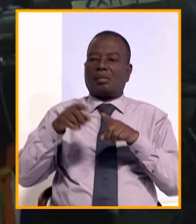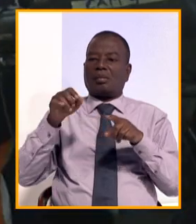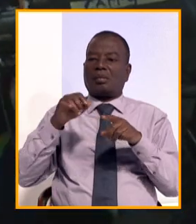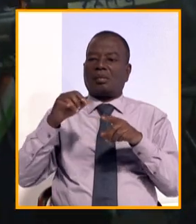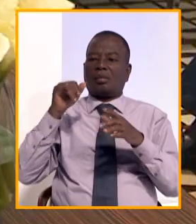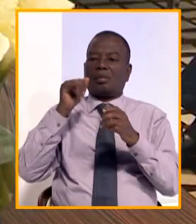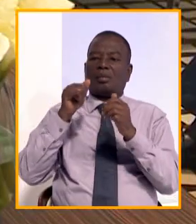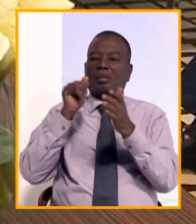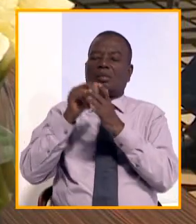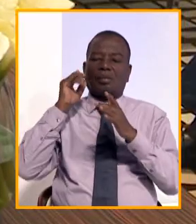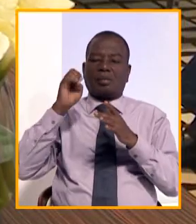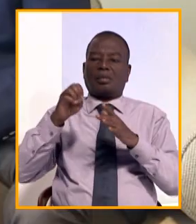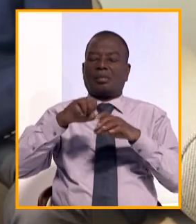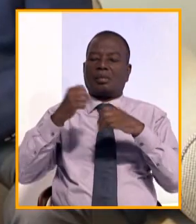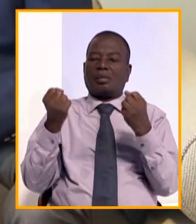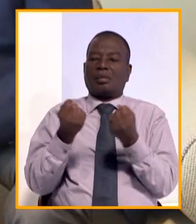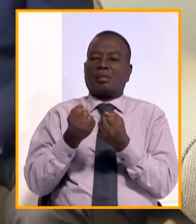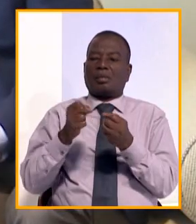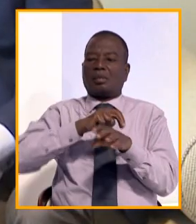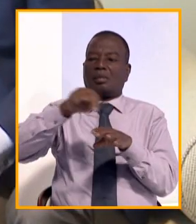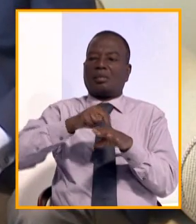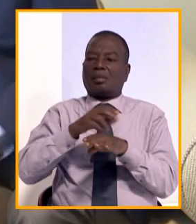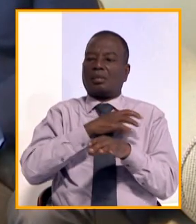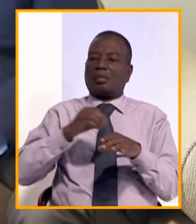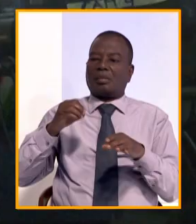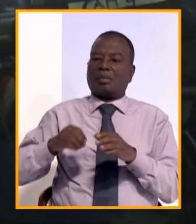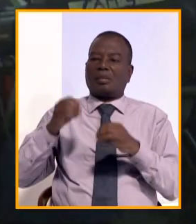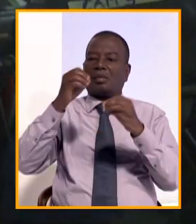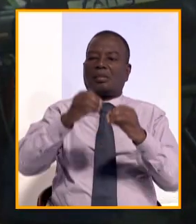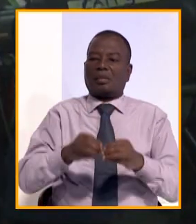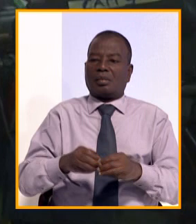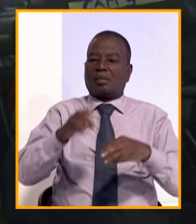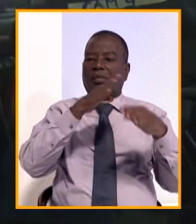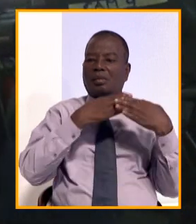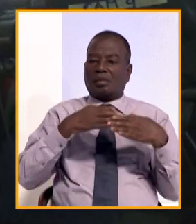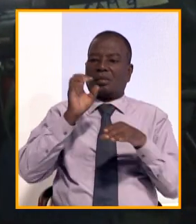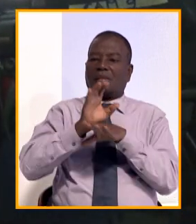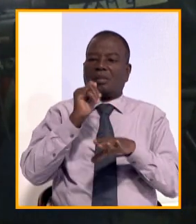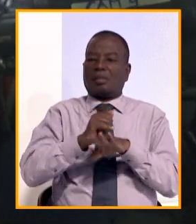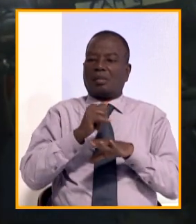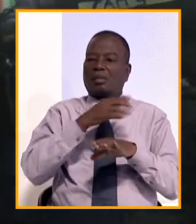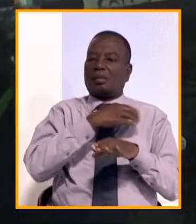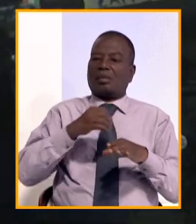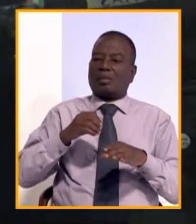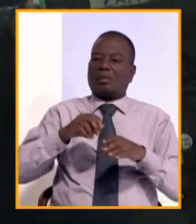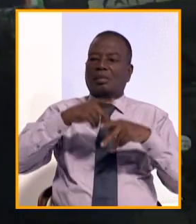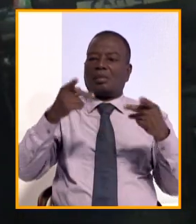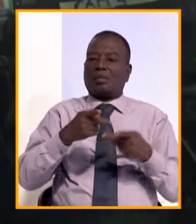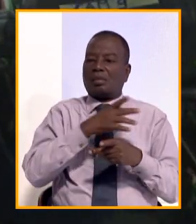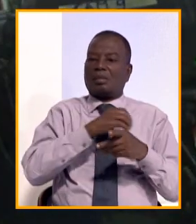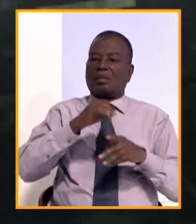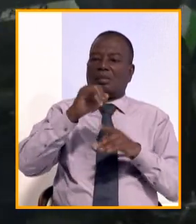nationale. Ce sont ces actions conjuguées qui renforcent le leadership de la Côte d'Ivoire dans la sous-région ouest africaine et sa place sur